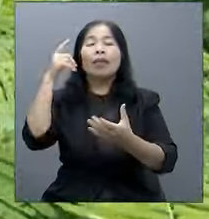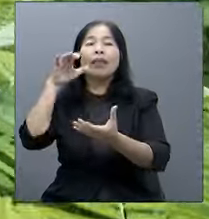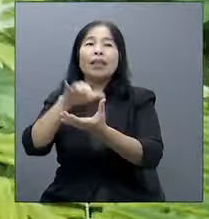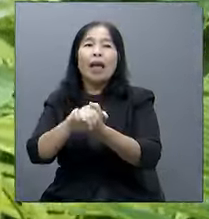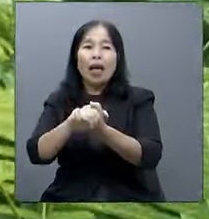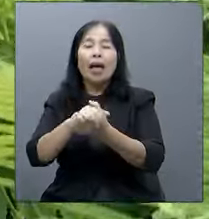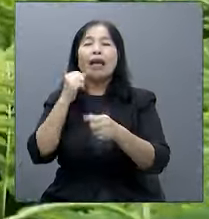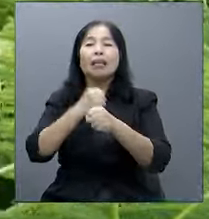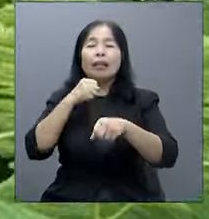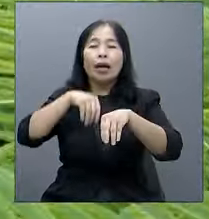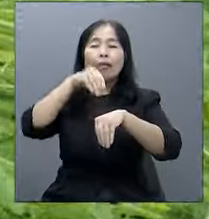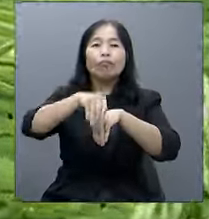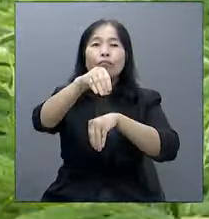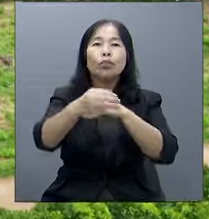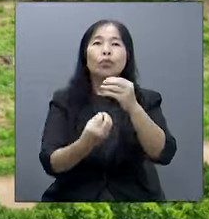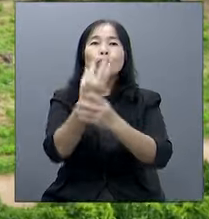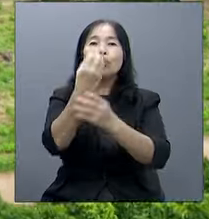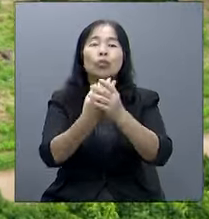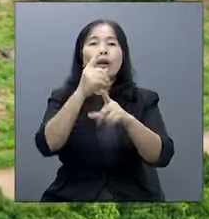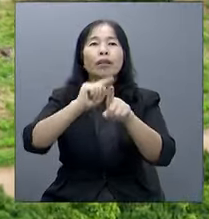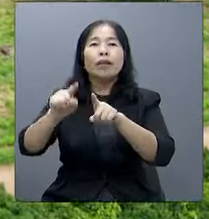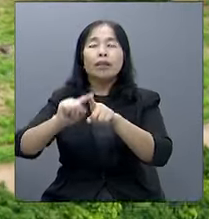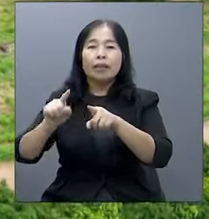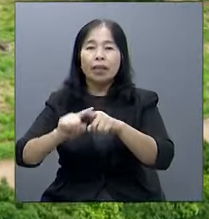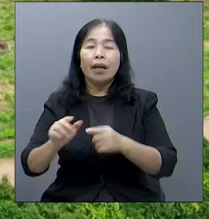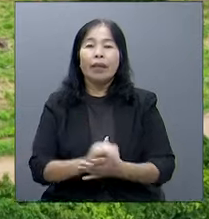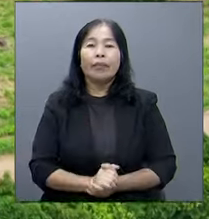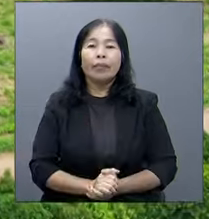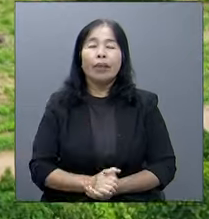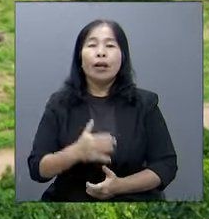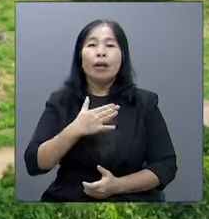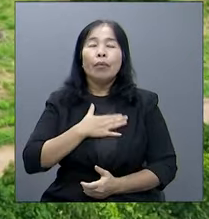ความพัน